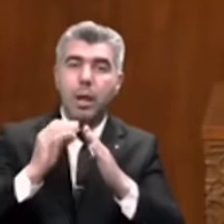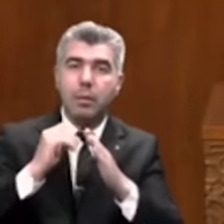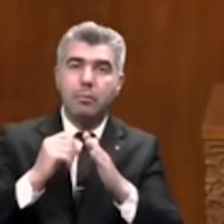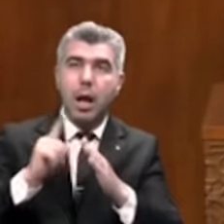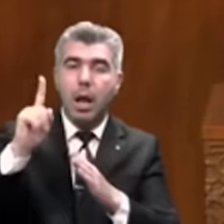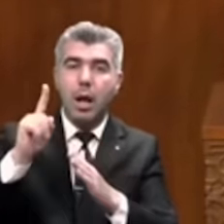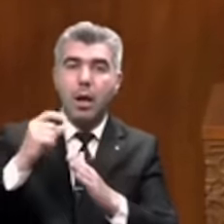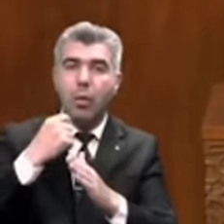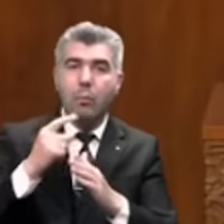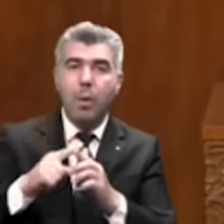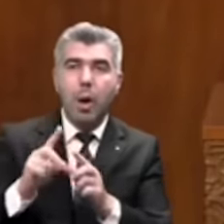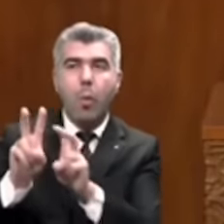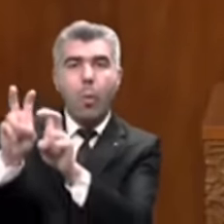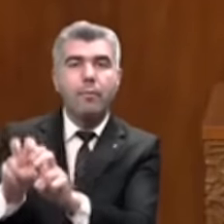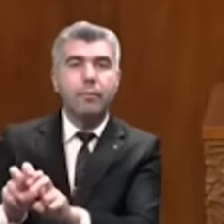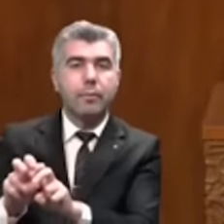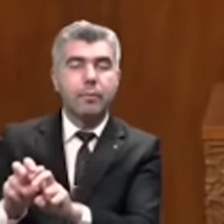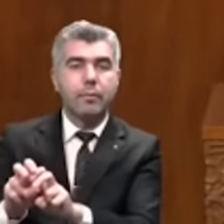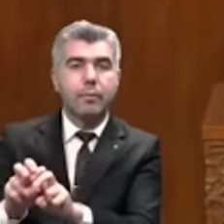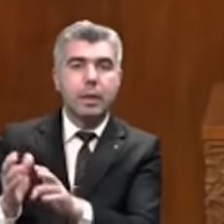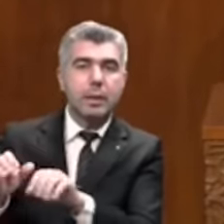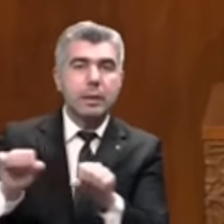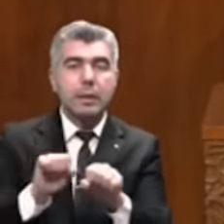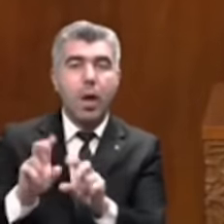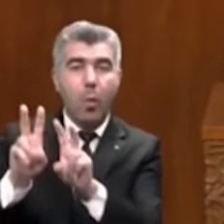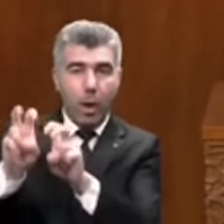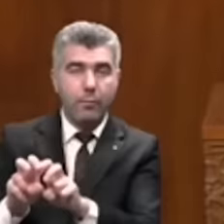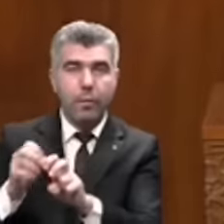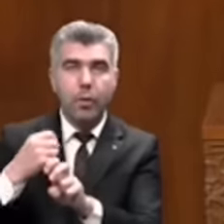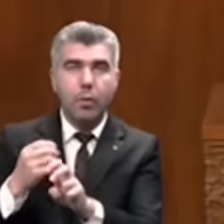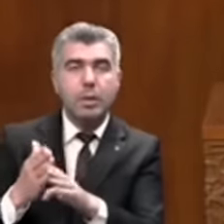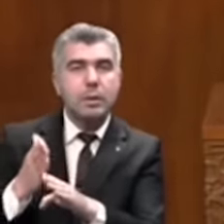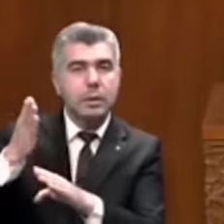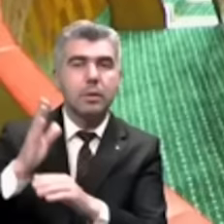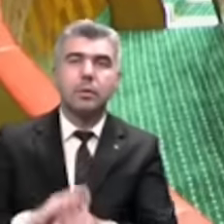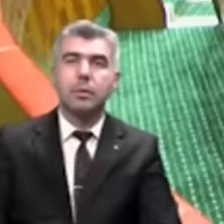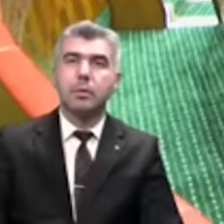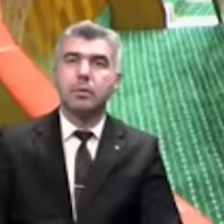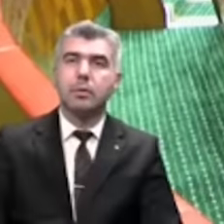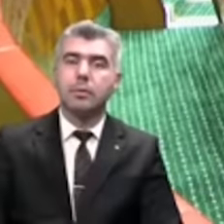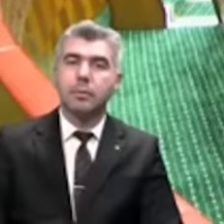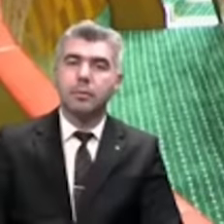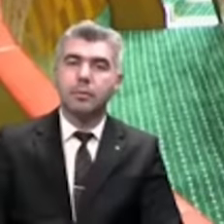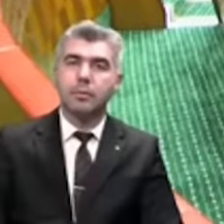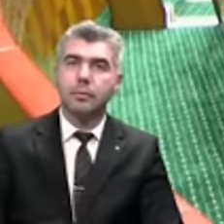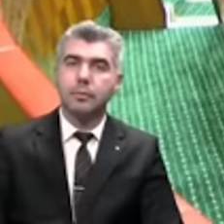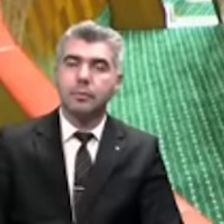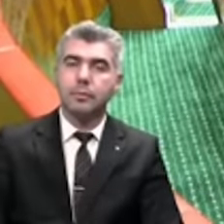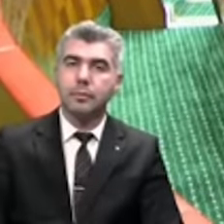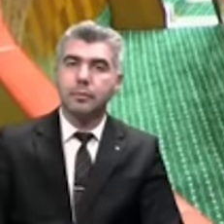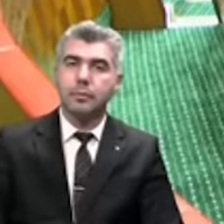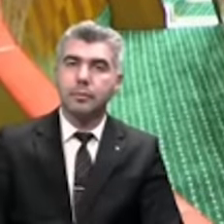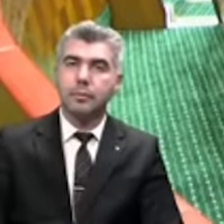ربي يمشي يحبسو بيديه، واخا دير تماك دير ليه الجبل ديال واخا